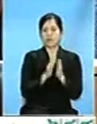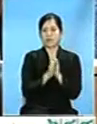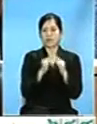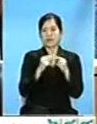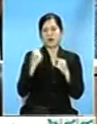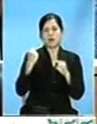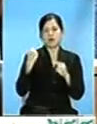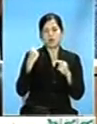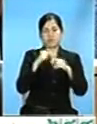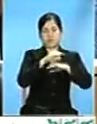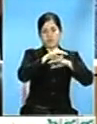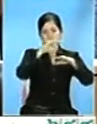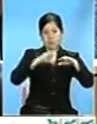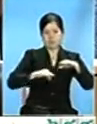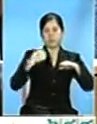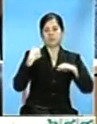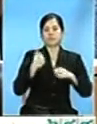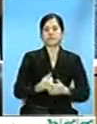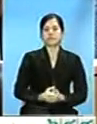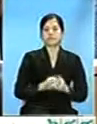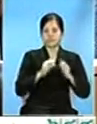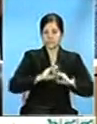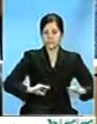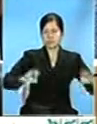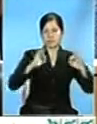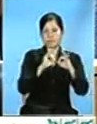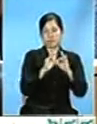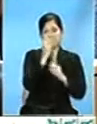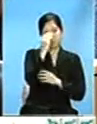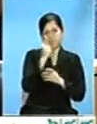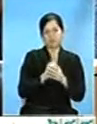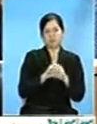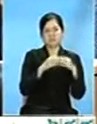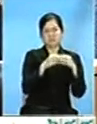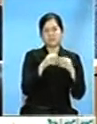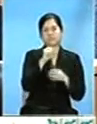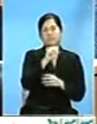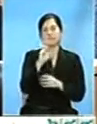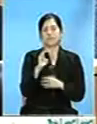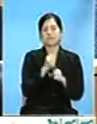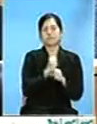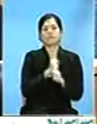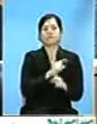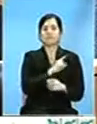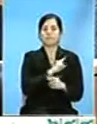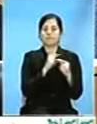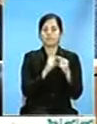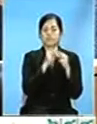อนผู้ดำรงตำแหน่งทางการเมืองมีความจำเป็นครับที่สมาชิกวุฒิสภาต้องทำหน้าที่อย่างเป็นอิส